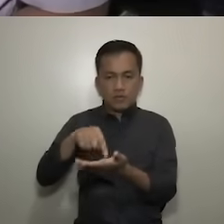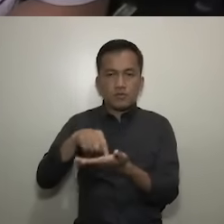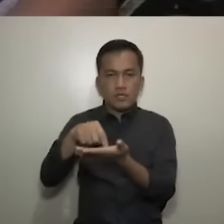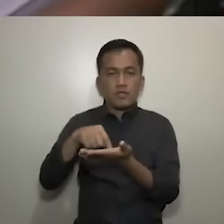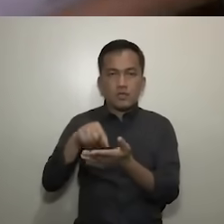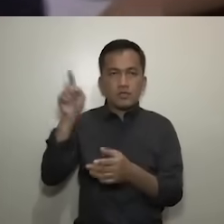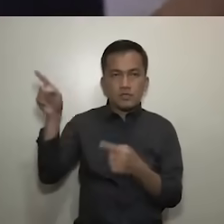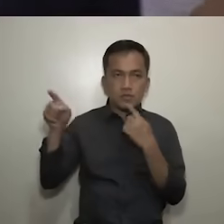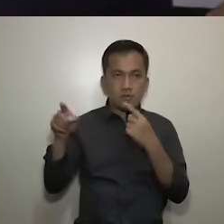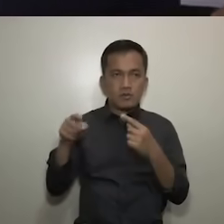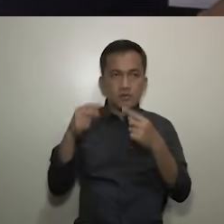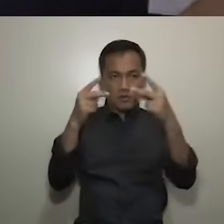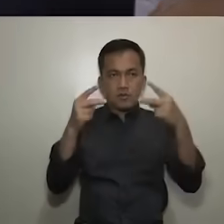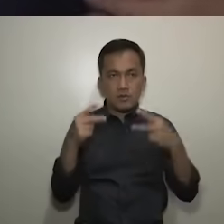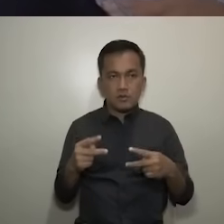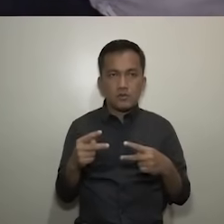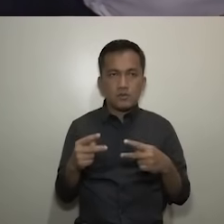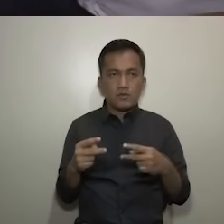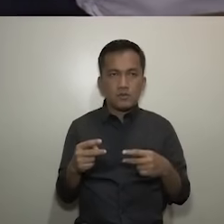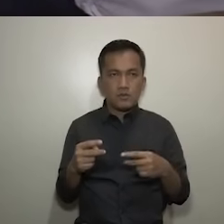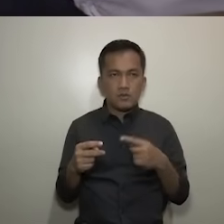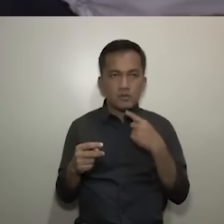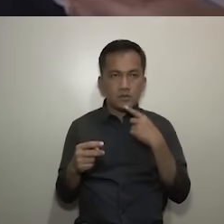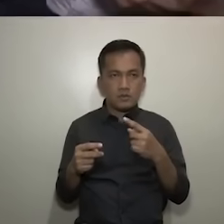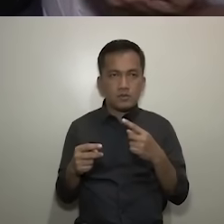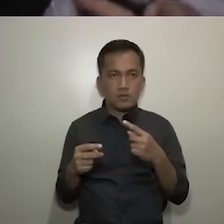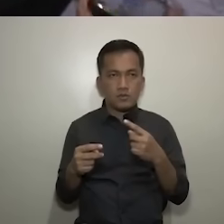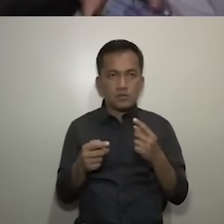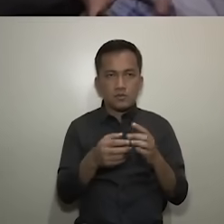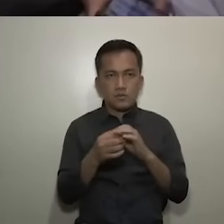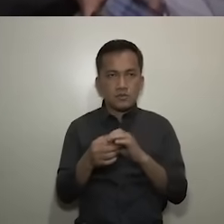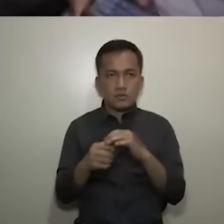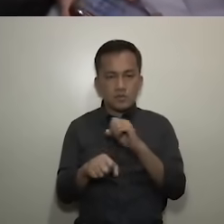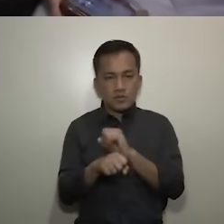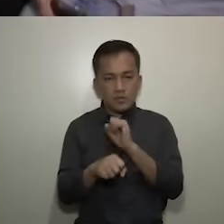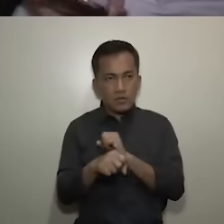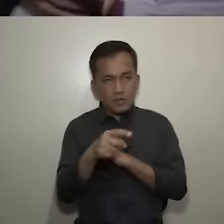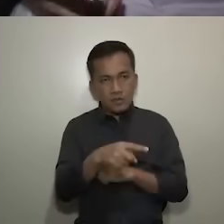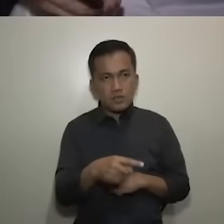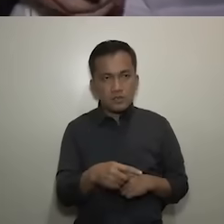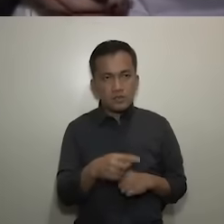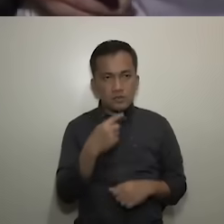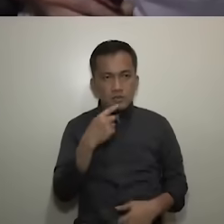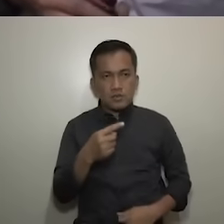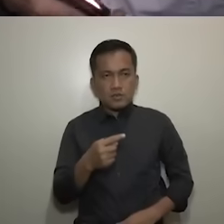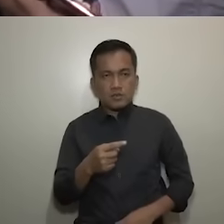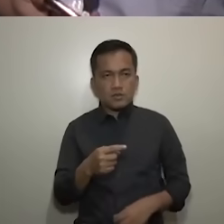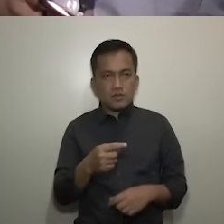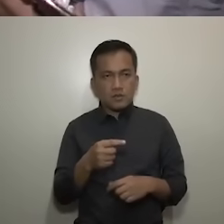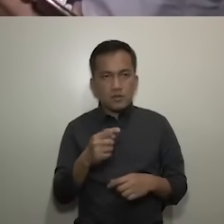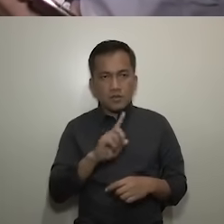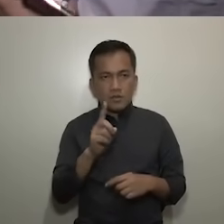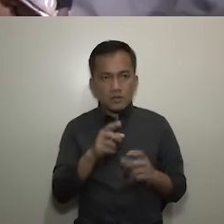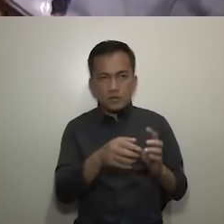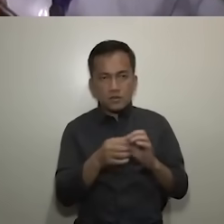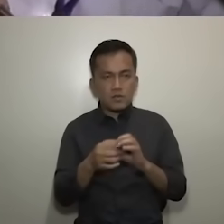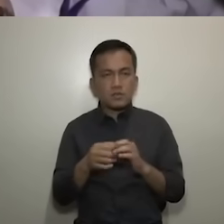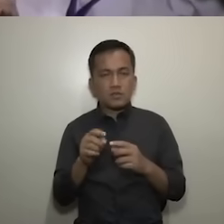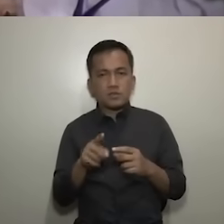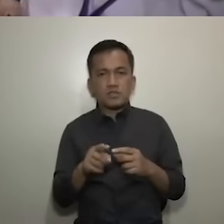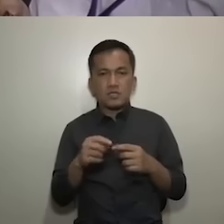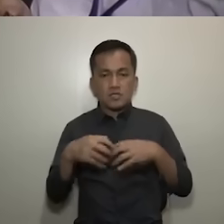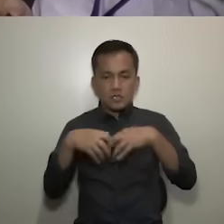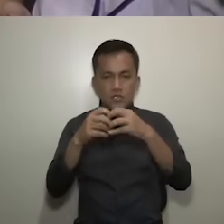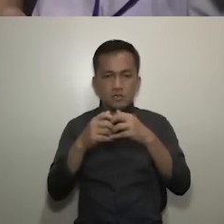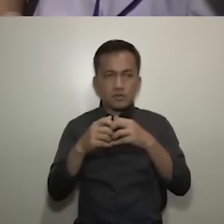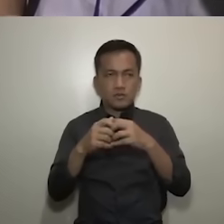sa sinasabi niyang website. Ano po? Ano siya pa kaya yung kinalaman siya po dyan? Nagpapalik ka dyan? Dalit ang manager ko. Nagtayo po siya